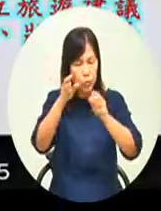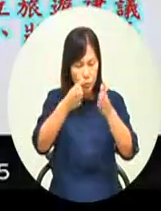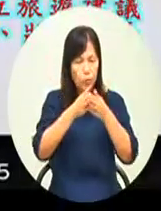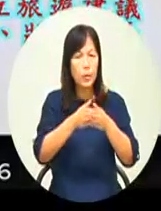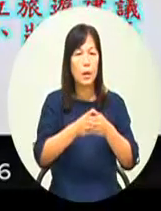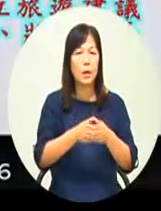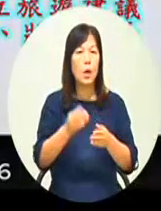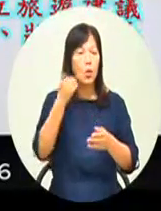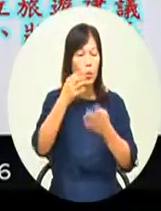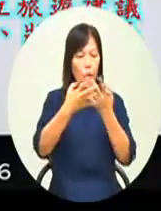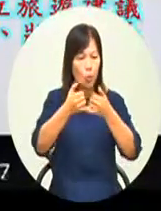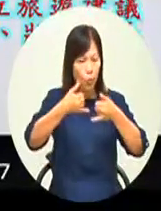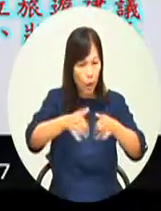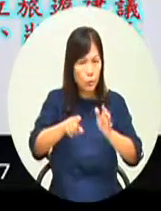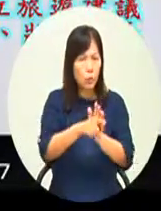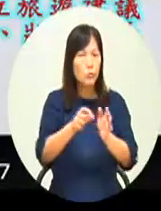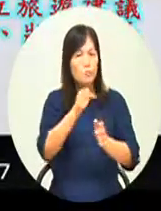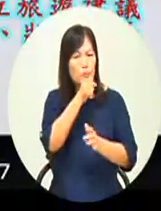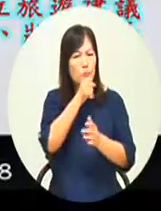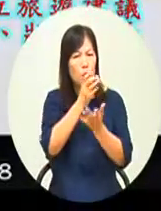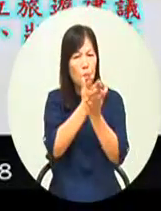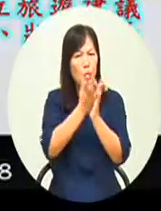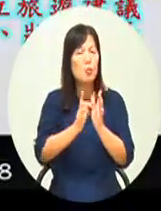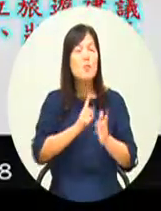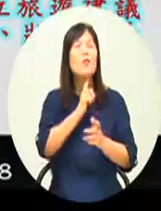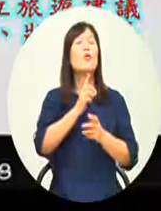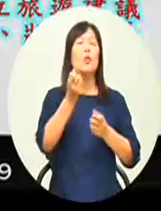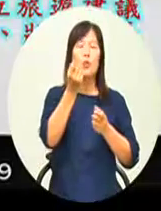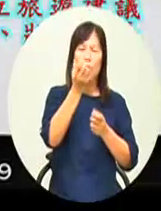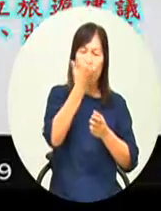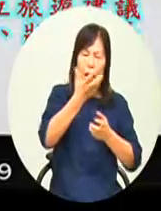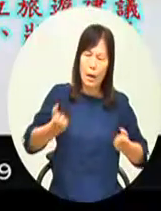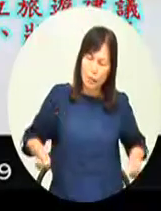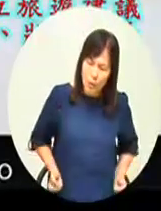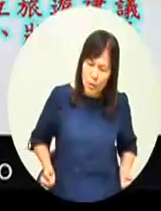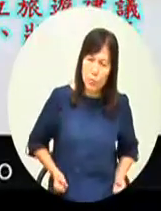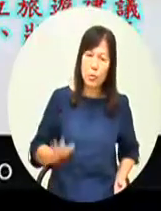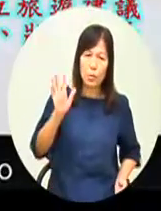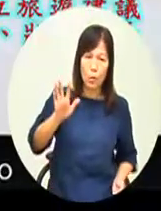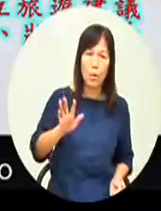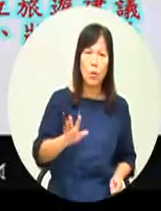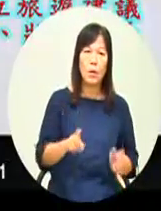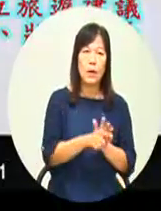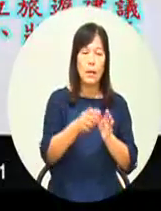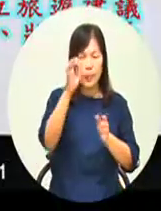果我们的网站可以更丰富一点，更有趣一点，我找了几个我们的这个